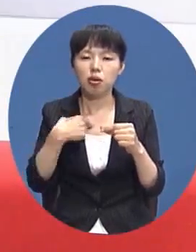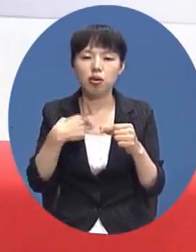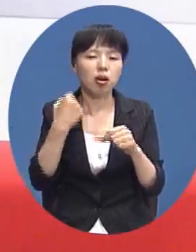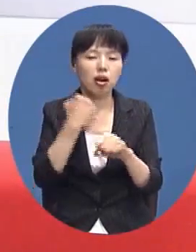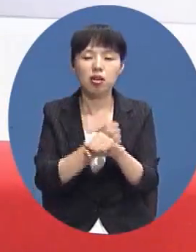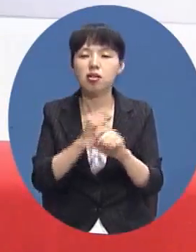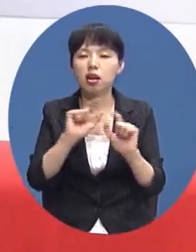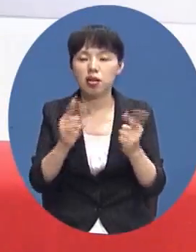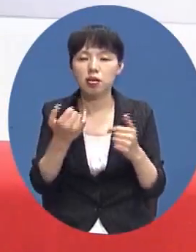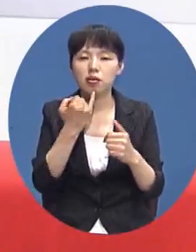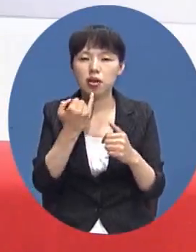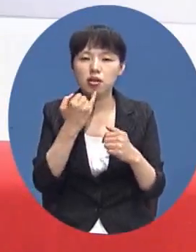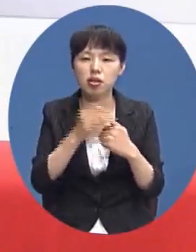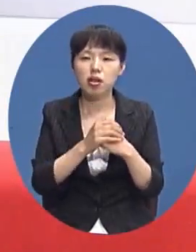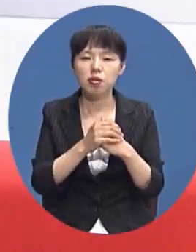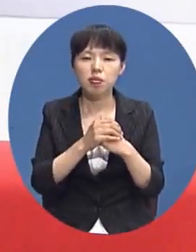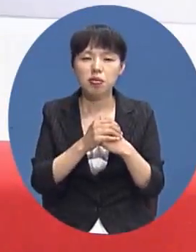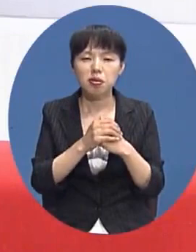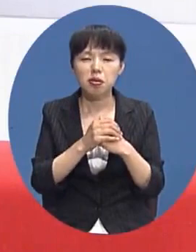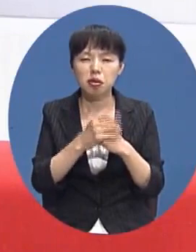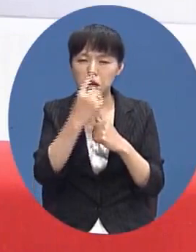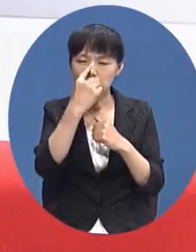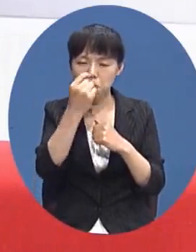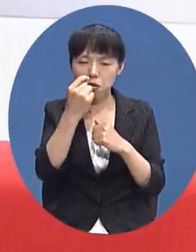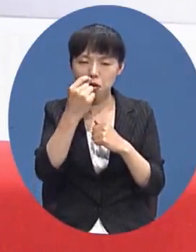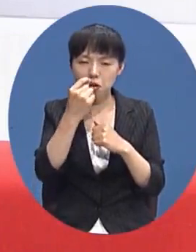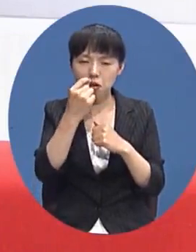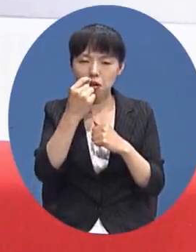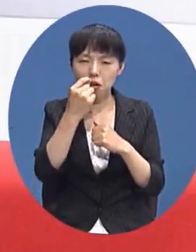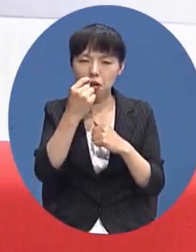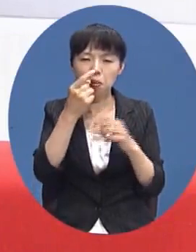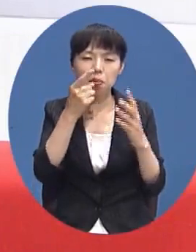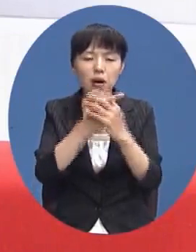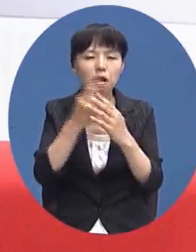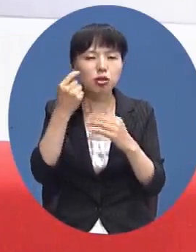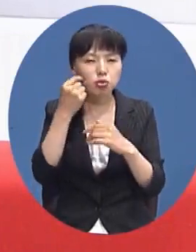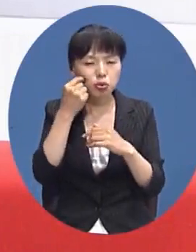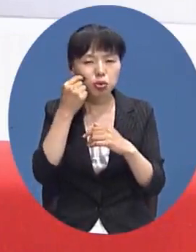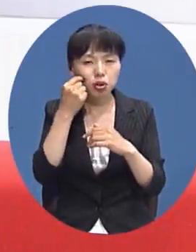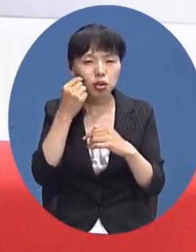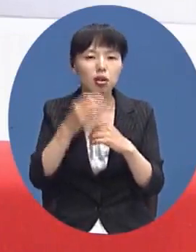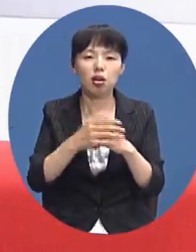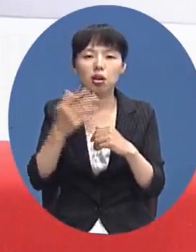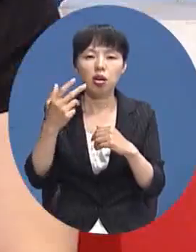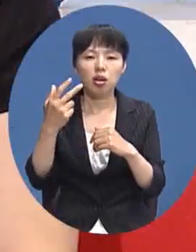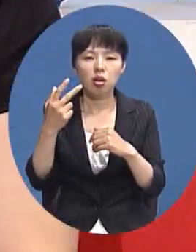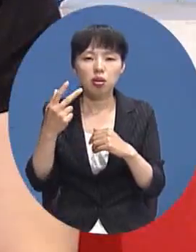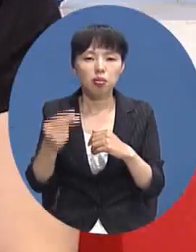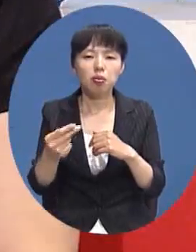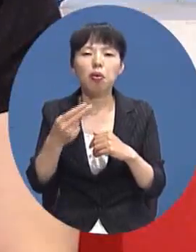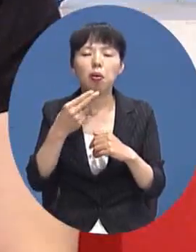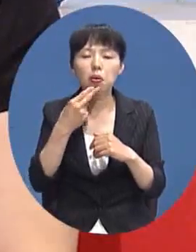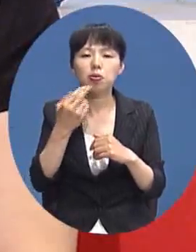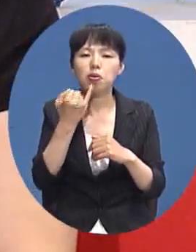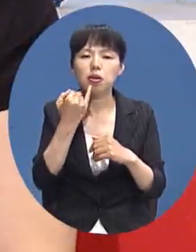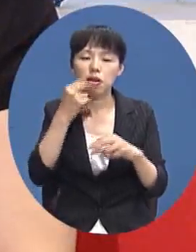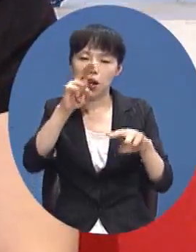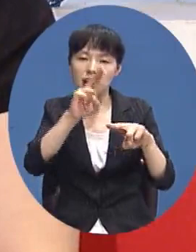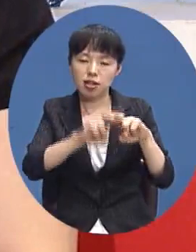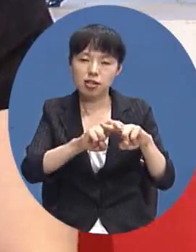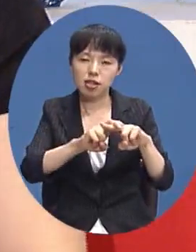욕구가 섬세하게 구분하지 못하기 때문에 배변을 볼 줄 알았는데 안 볼 수도 있거든요. 그것도 괜찮은 거예요. 앉았다는 것만으로 충분히